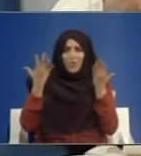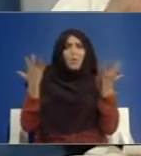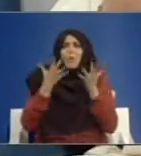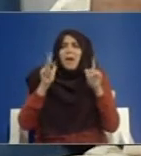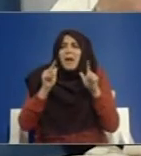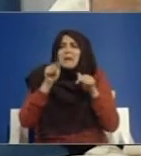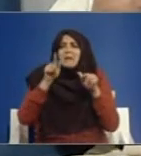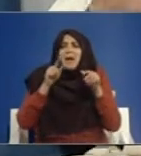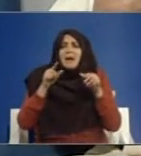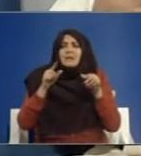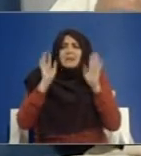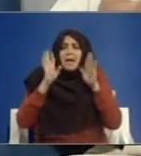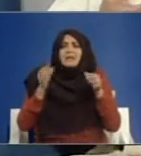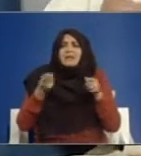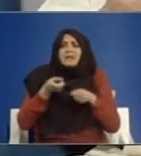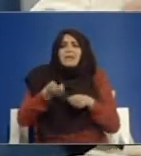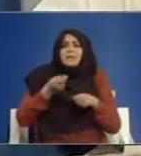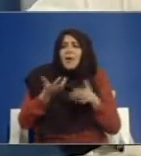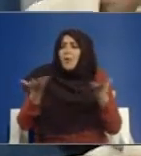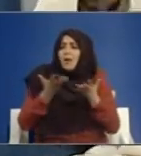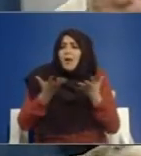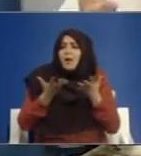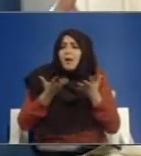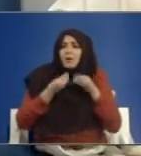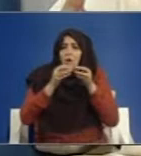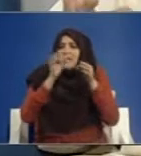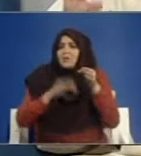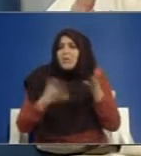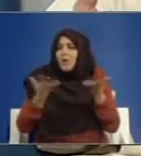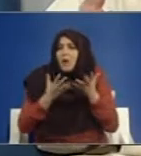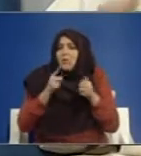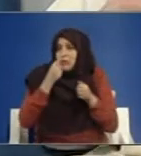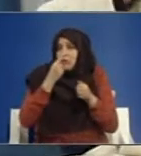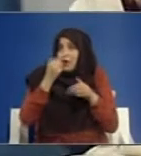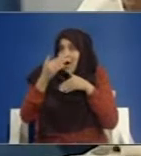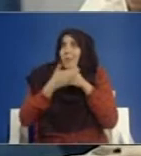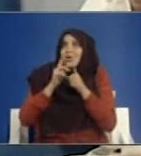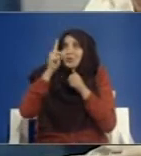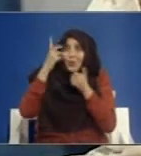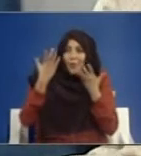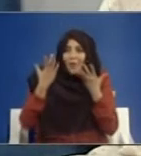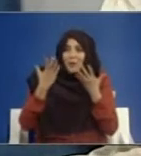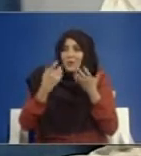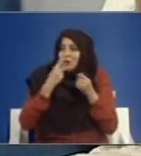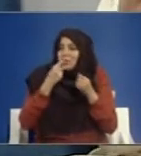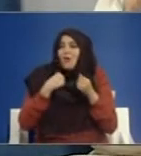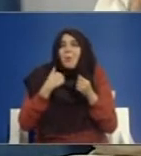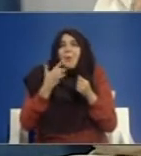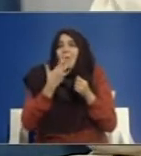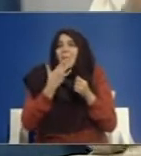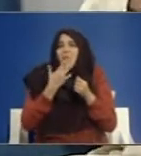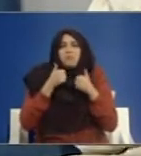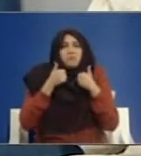هل يشعر الإنسان يعني بأنه يقترب إلى الله تعالى بهذا الفعل ويجد تلك الحلاوة